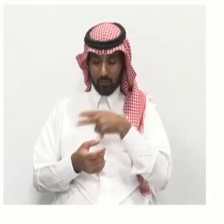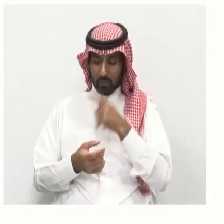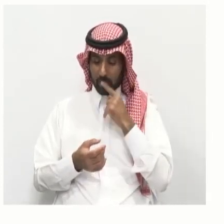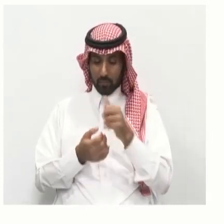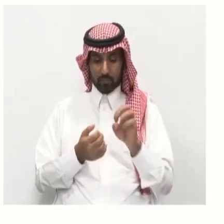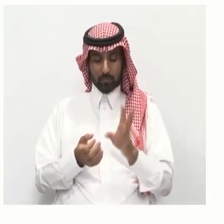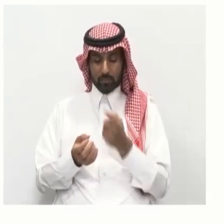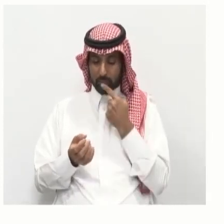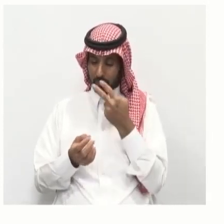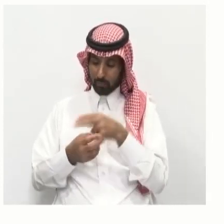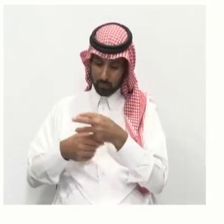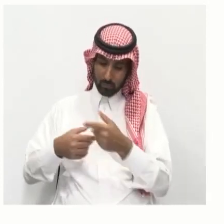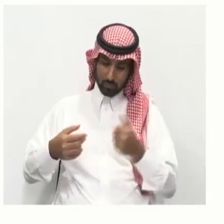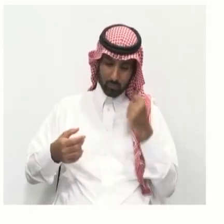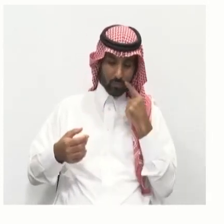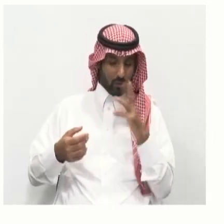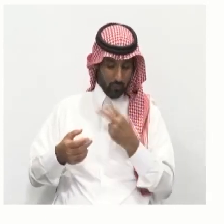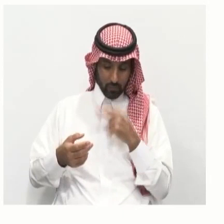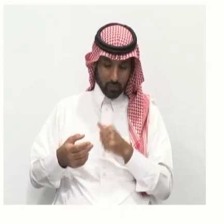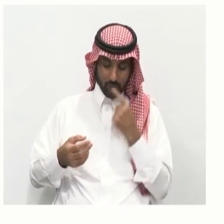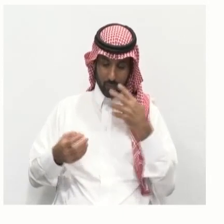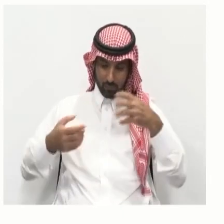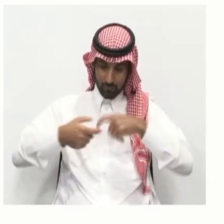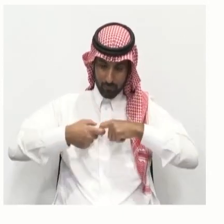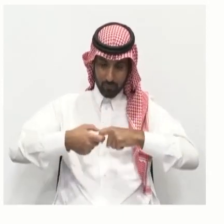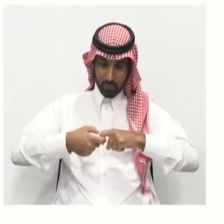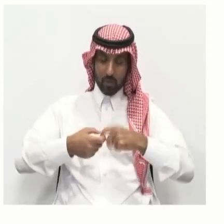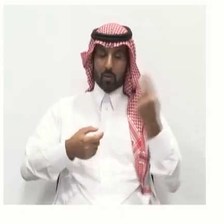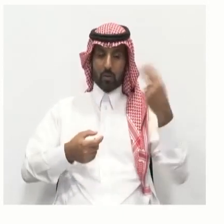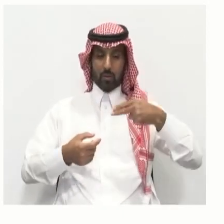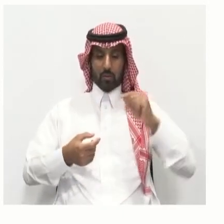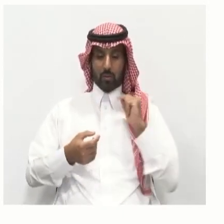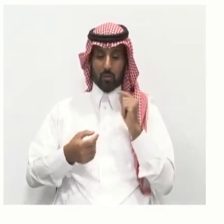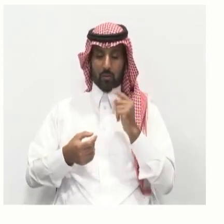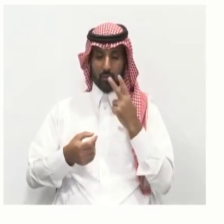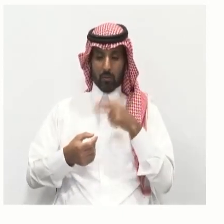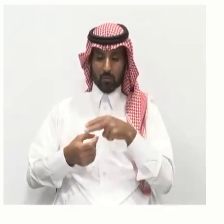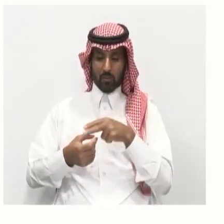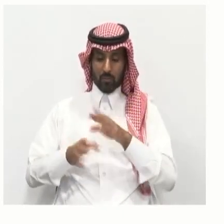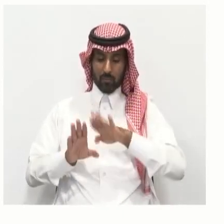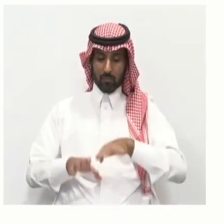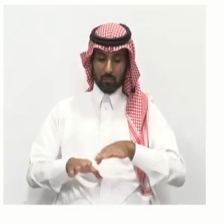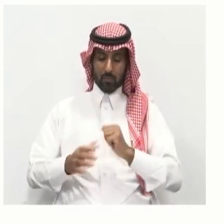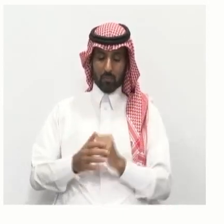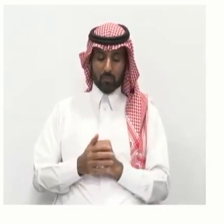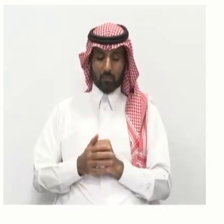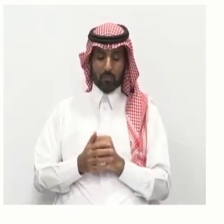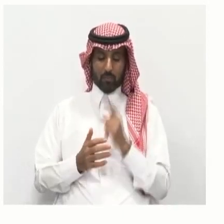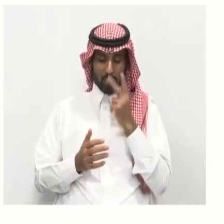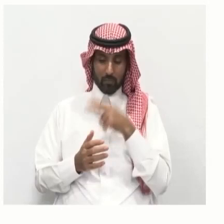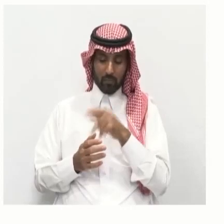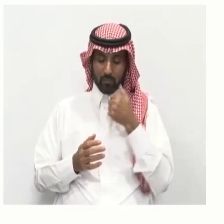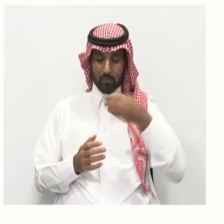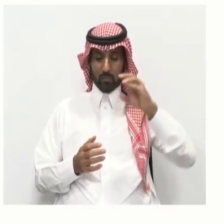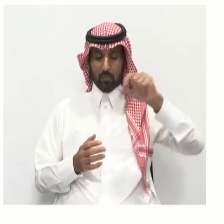المتفاعلات هل موجود عندي في النواتج موجود بس انه متحد مع الاتش ا في الحاله نضعه زي ما هو اذا الايون متفرج عندي هنا